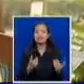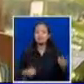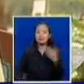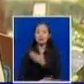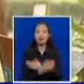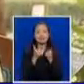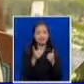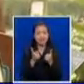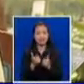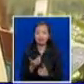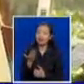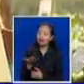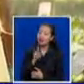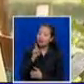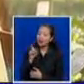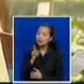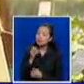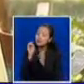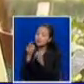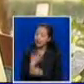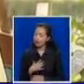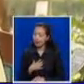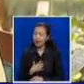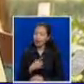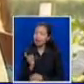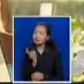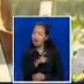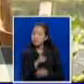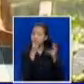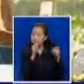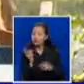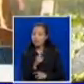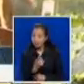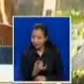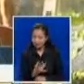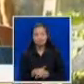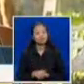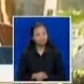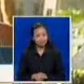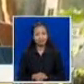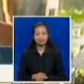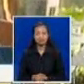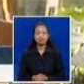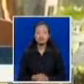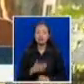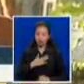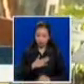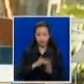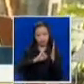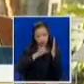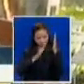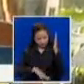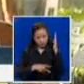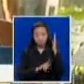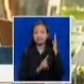อยากจะถามว่าเรียนถามอะไกับท่านนายกก็เชิญเลยครับค่ะขอบคุณค่ะครับอ่าก็อยู่จังหวัดปัตตานีนะคะท่านอยู่